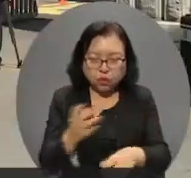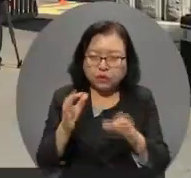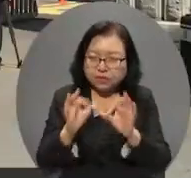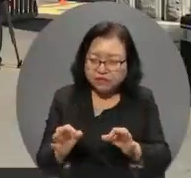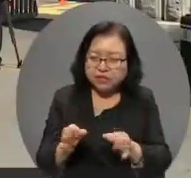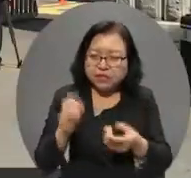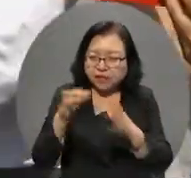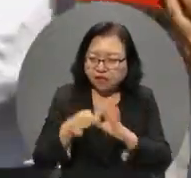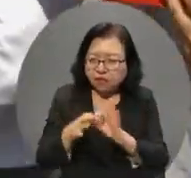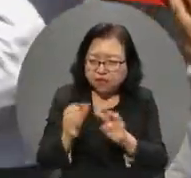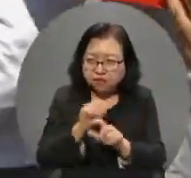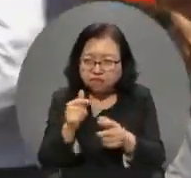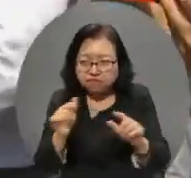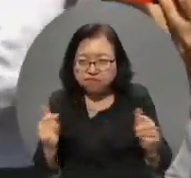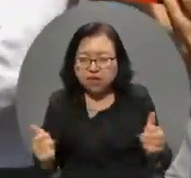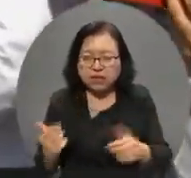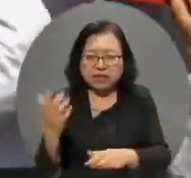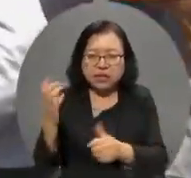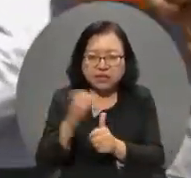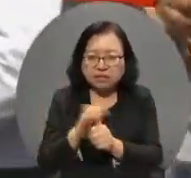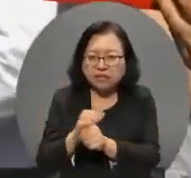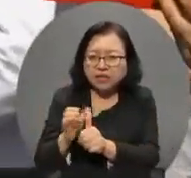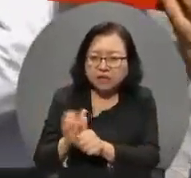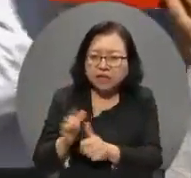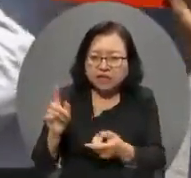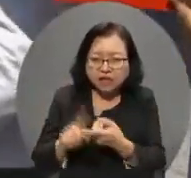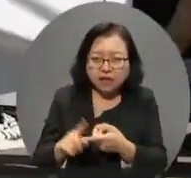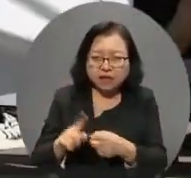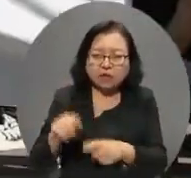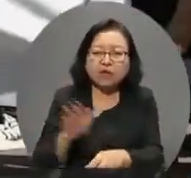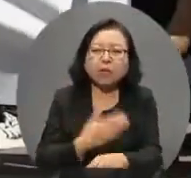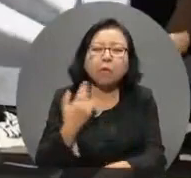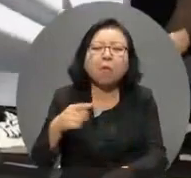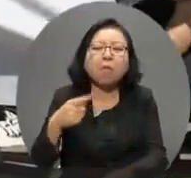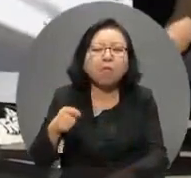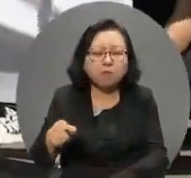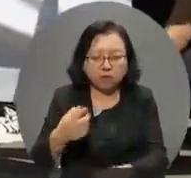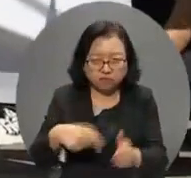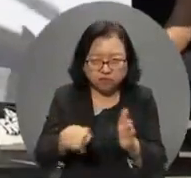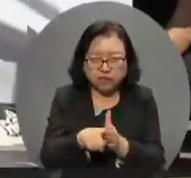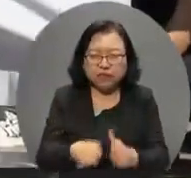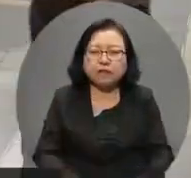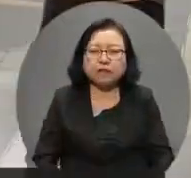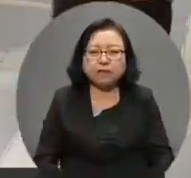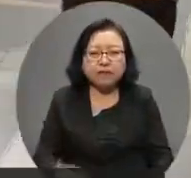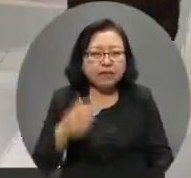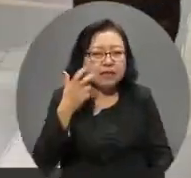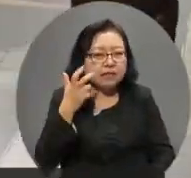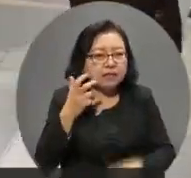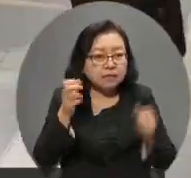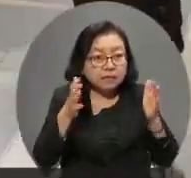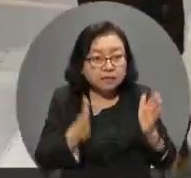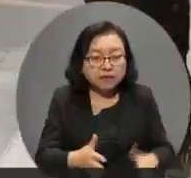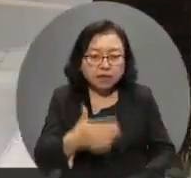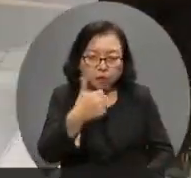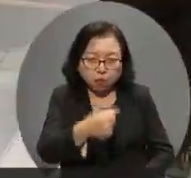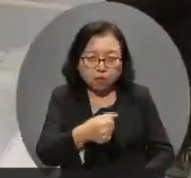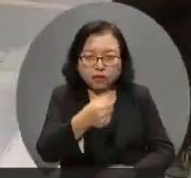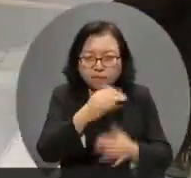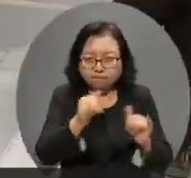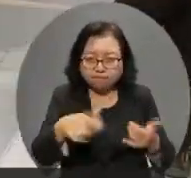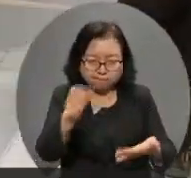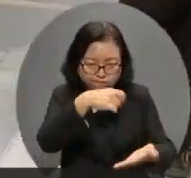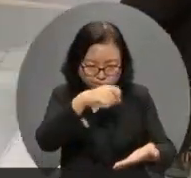각종 설화에 대한 책임을 묻기 위한 것이었습니다. 운동본부는 70일 만에 5만 명 안팎이 서명에 동참한